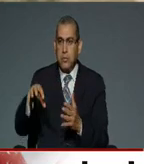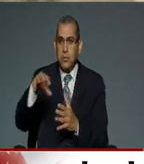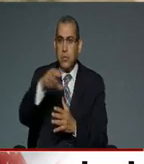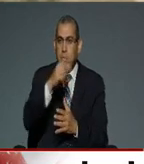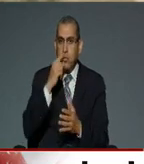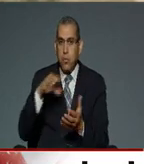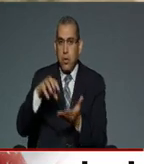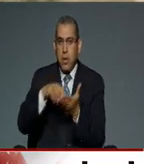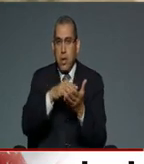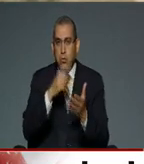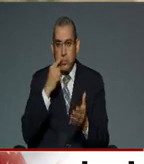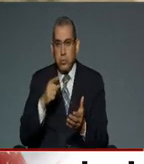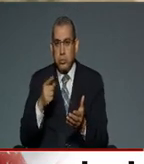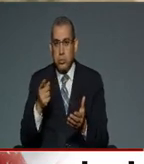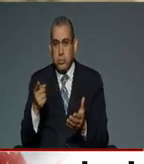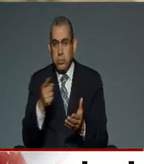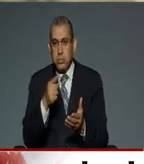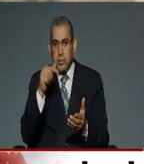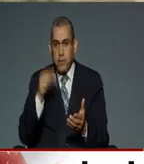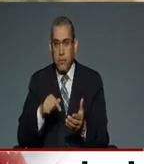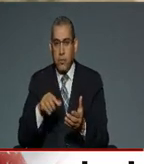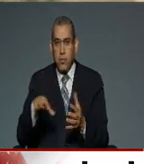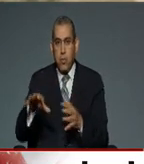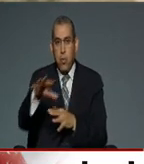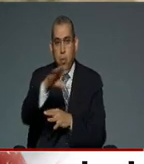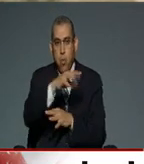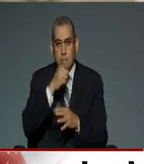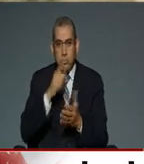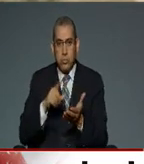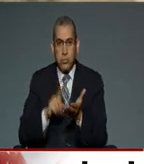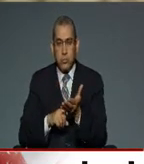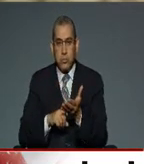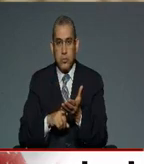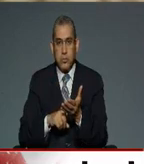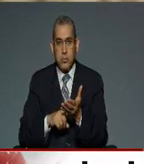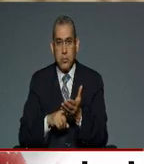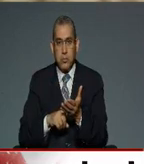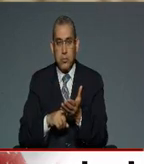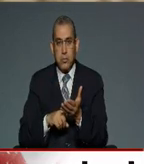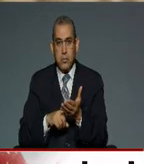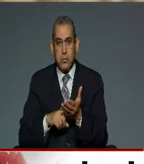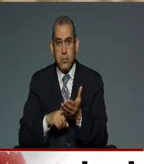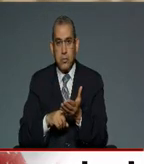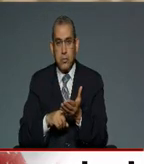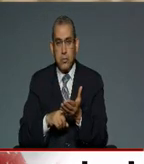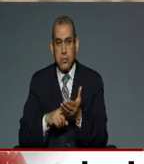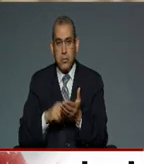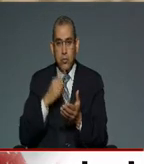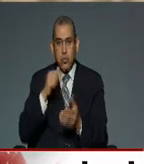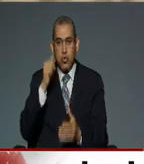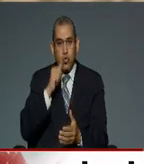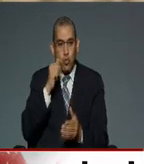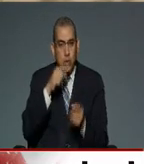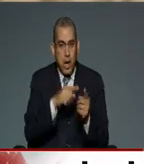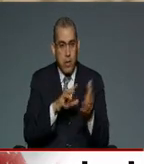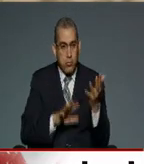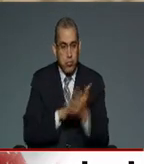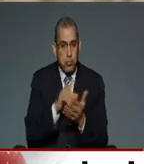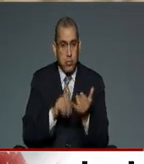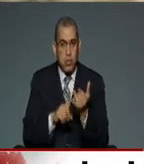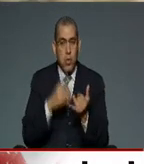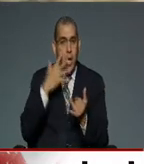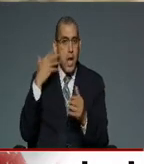في ظل المناخ المحيط بكم يوجد لديكم النزاع في السودان والاوضاع في